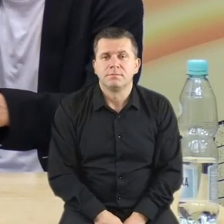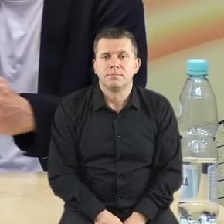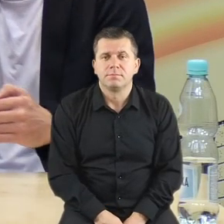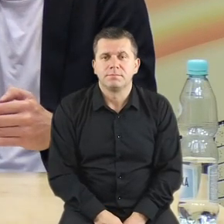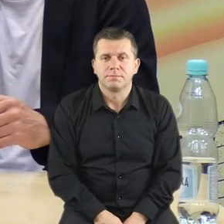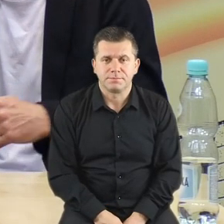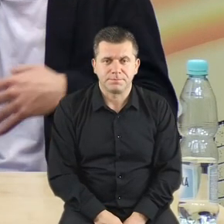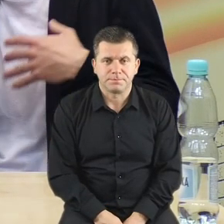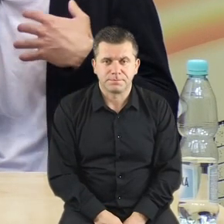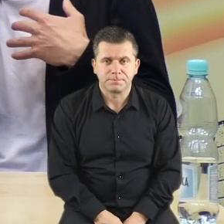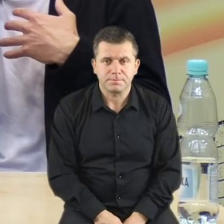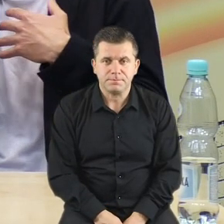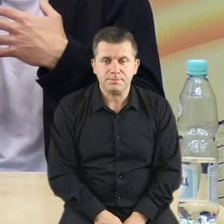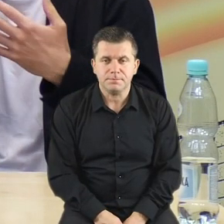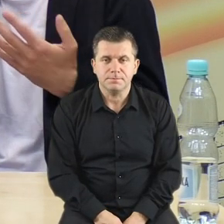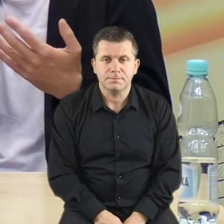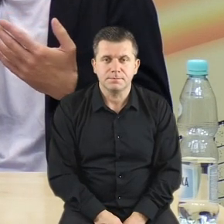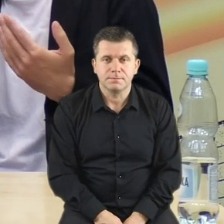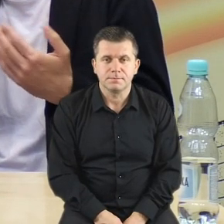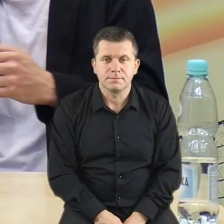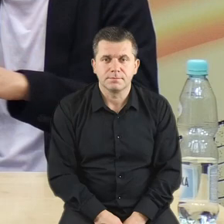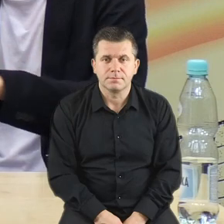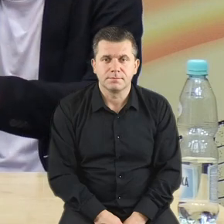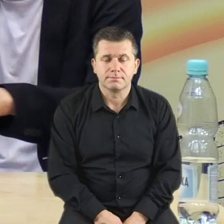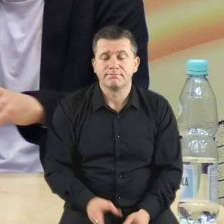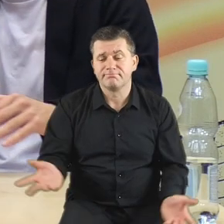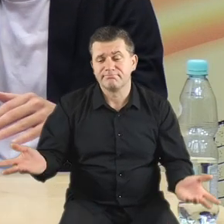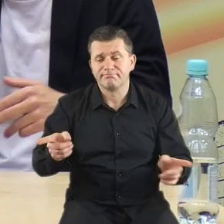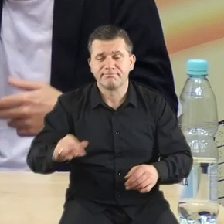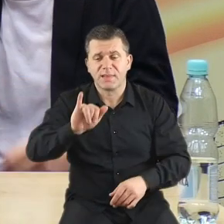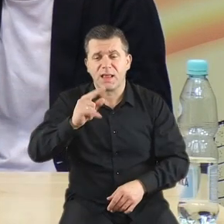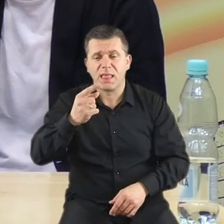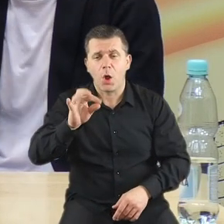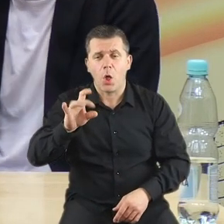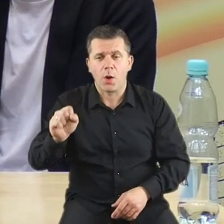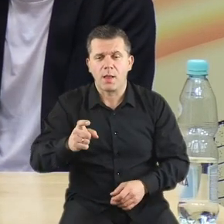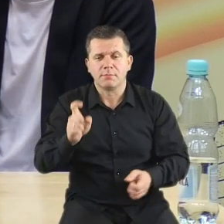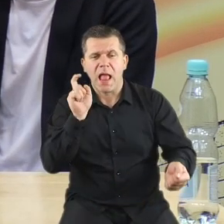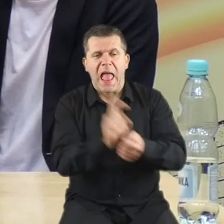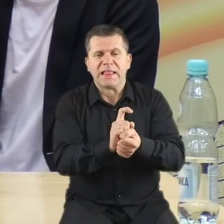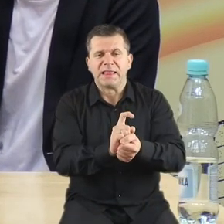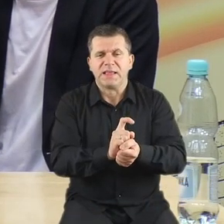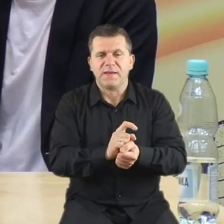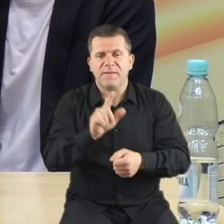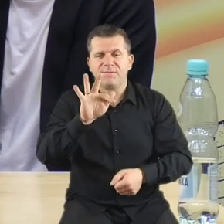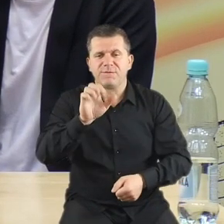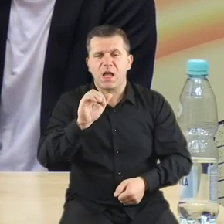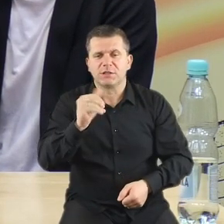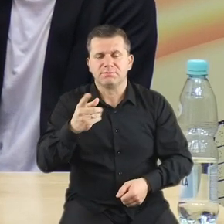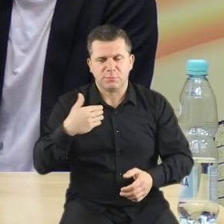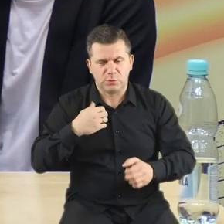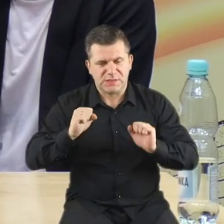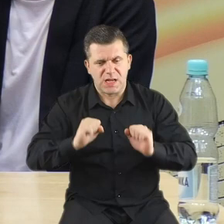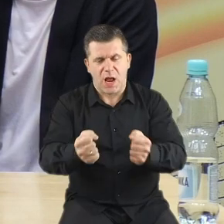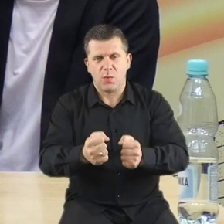w ramach tej, powiedzmy, w ramach ideologii, ale też w ramach tych antyfaszystów, to coś tam działo. Stalin tam